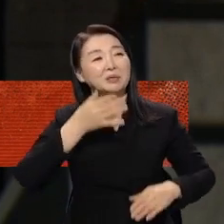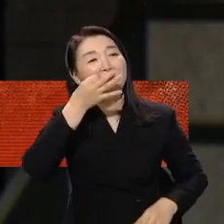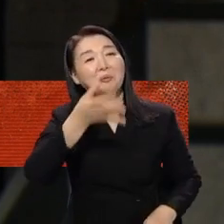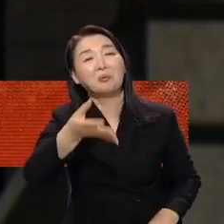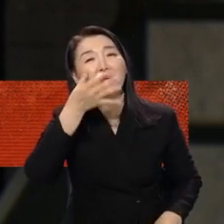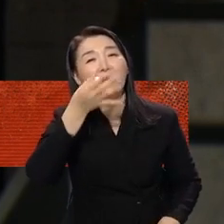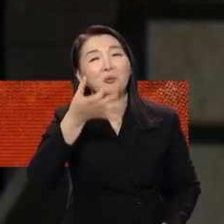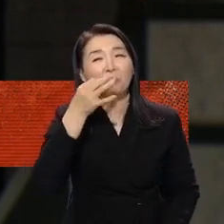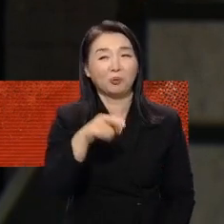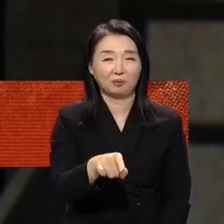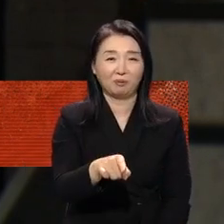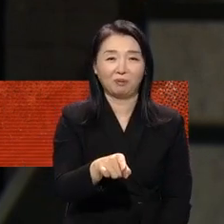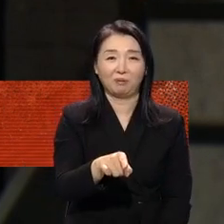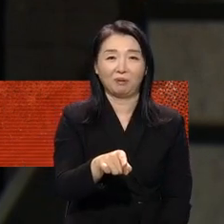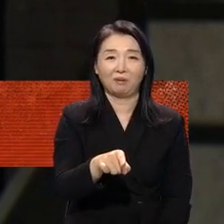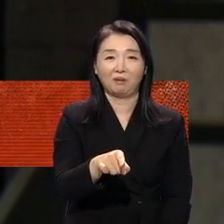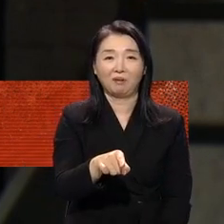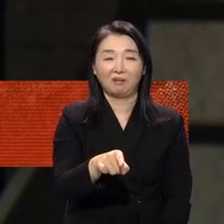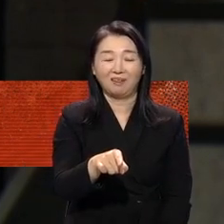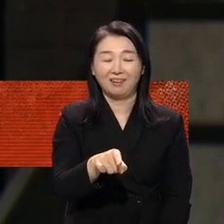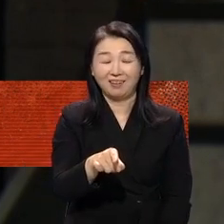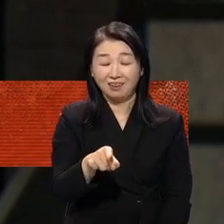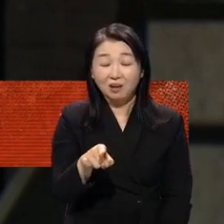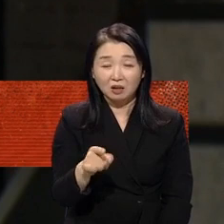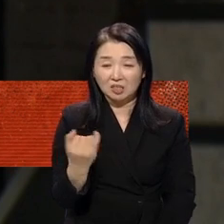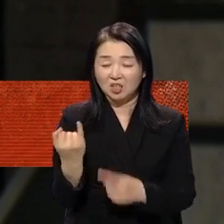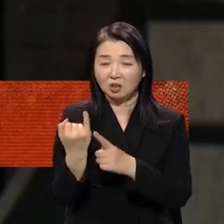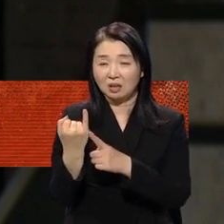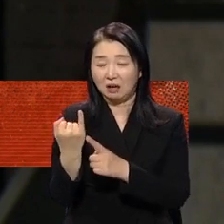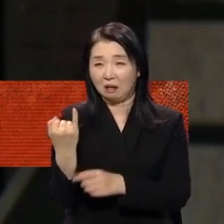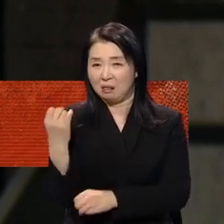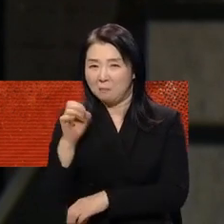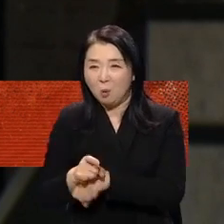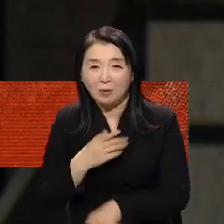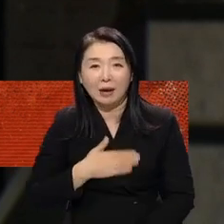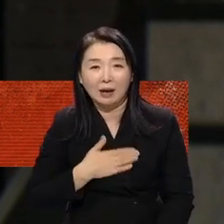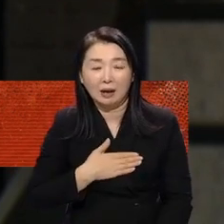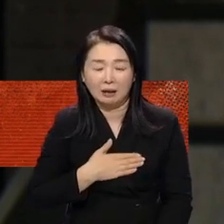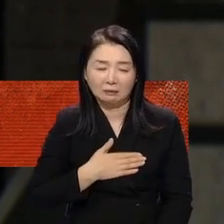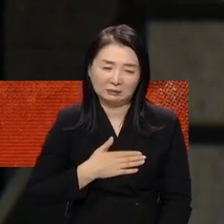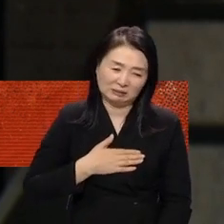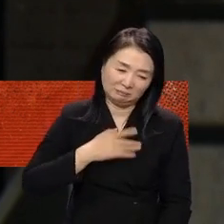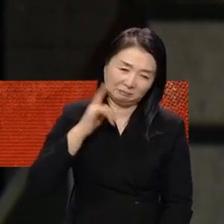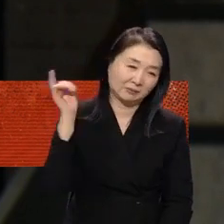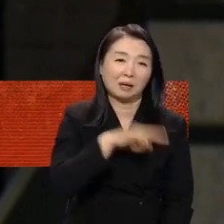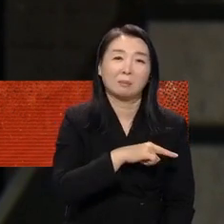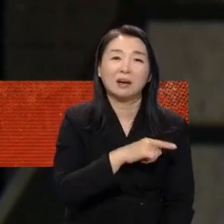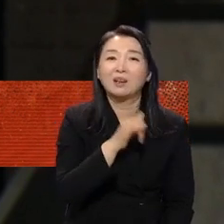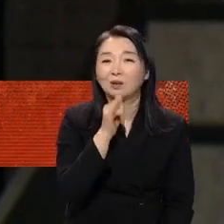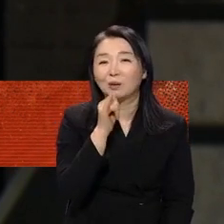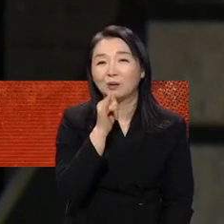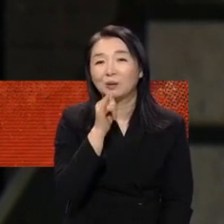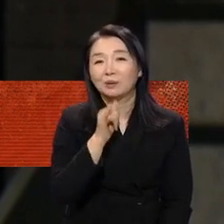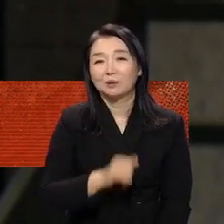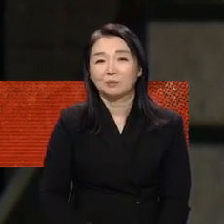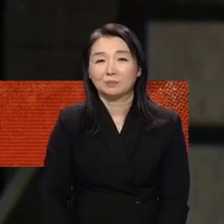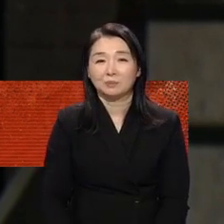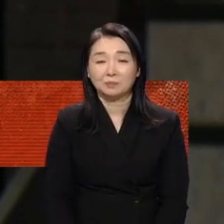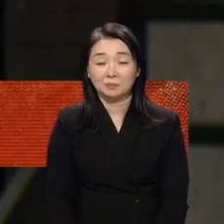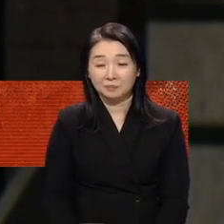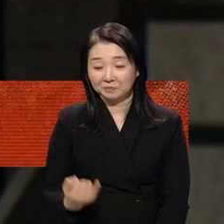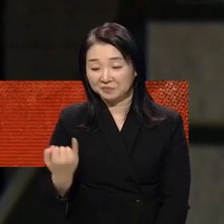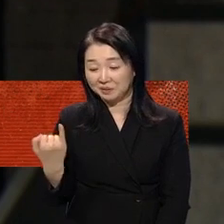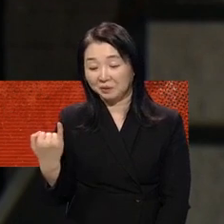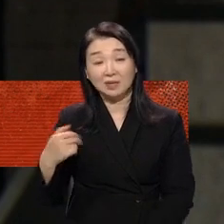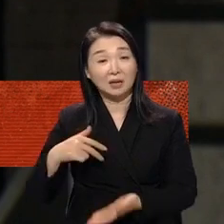그거 행동에 대해서이 여성은 본능적으로 상당히 좀 그 유쾌하지 않을 수가 있다라고 하는 거죠 그래서 여성